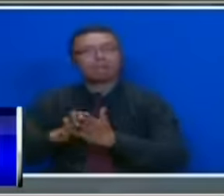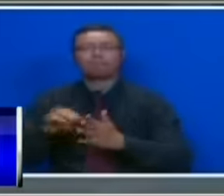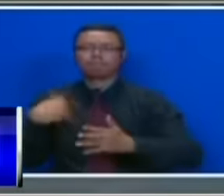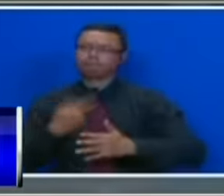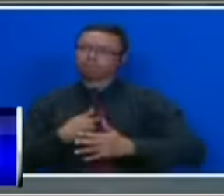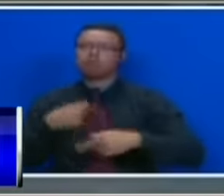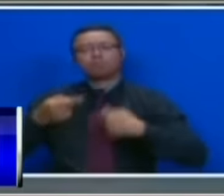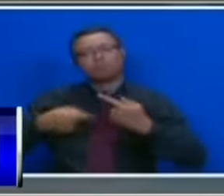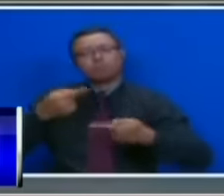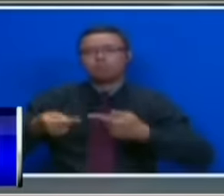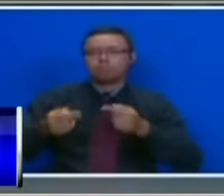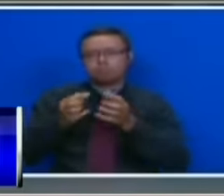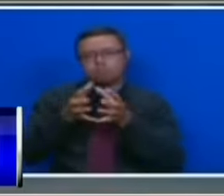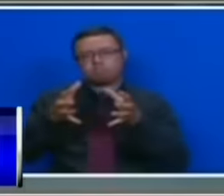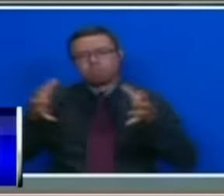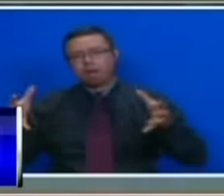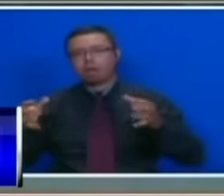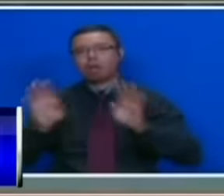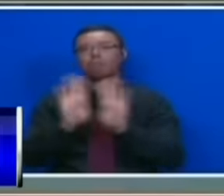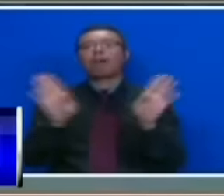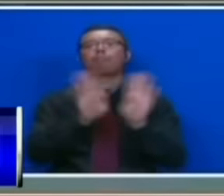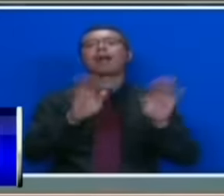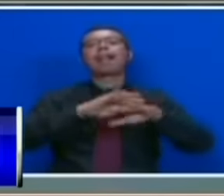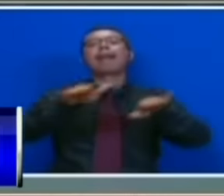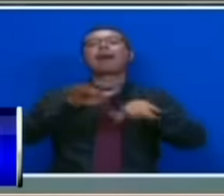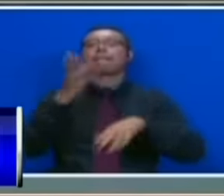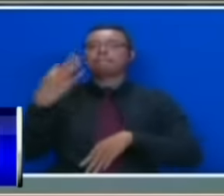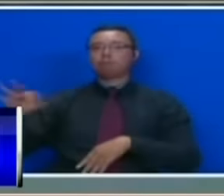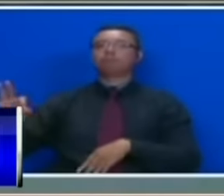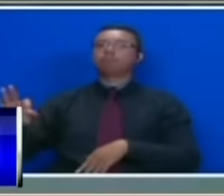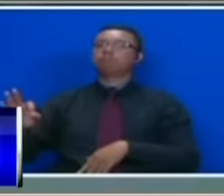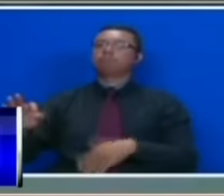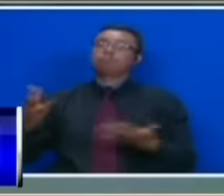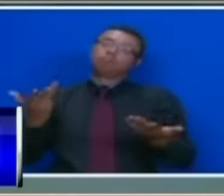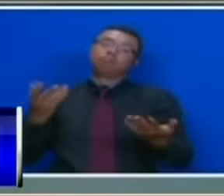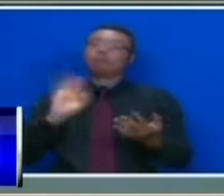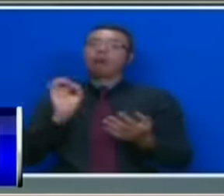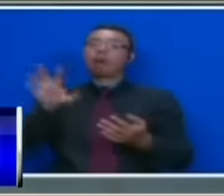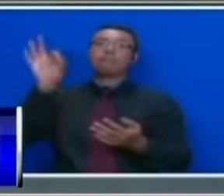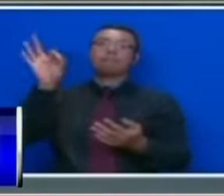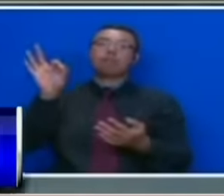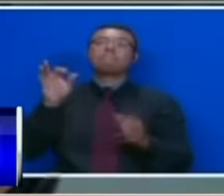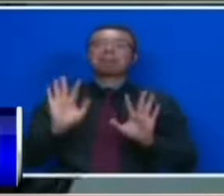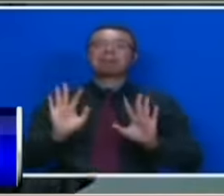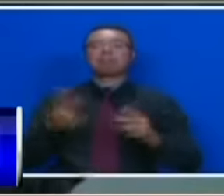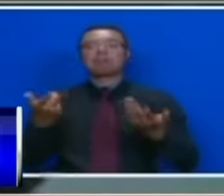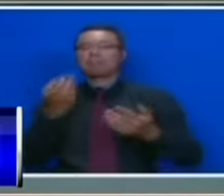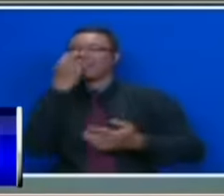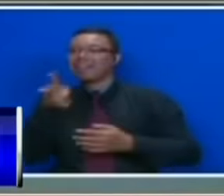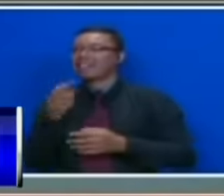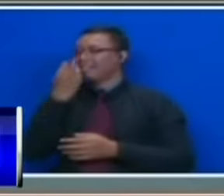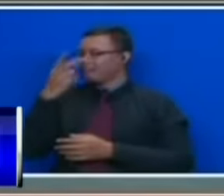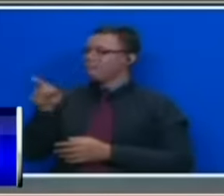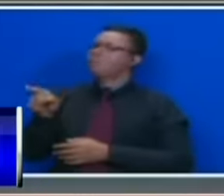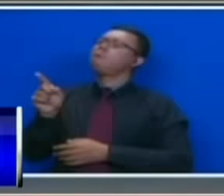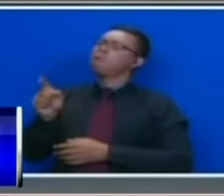Sambil kita terus mengembangkan dan membuka lahan-lahan baru. Walaupun tidak banyak pilihan, tetapi kita lihat ada potensi-potensi